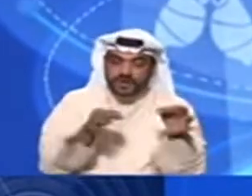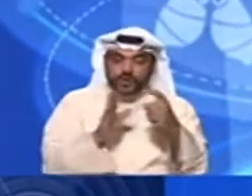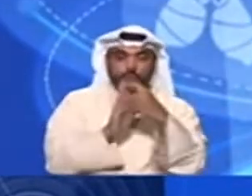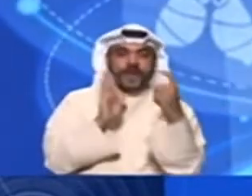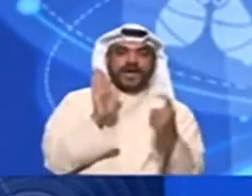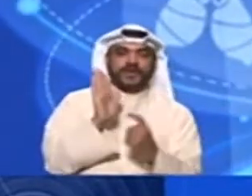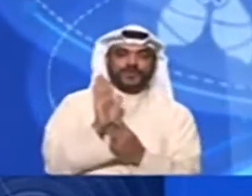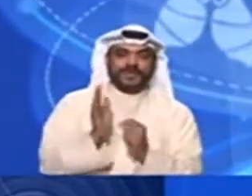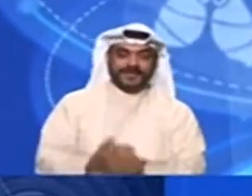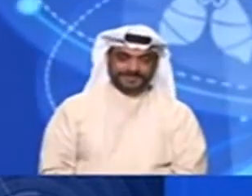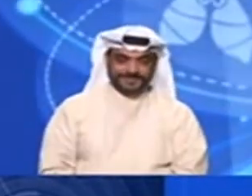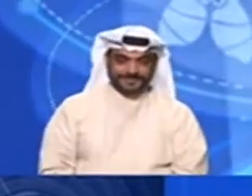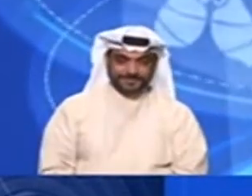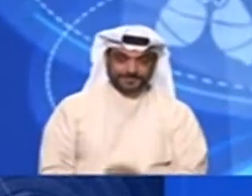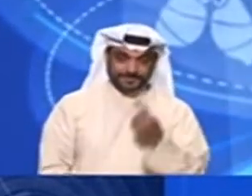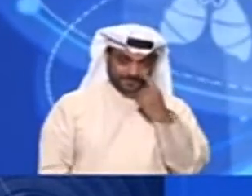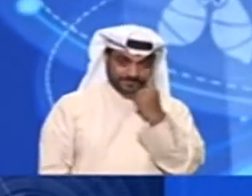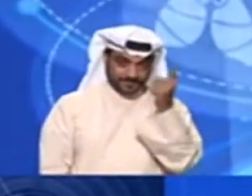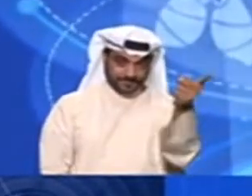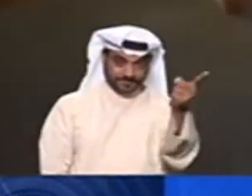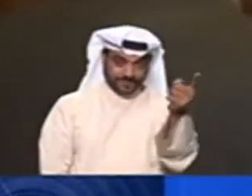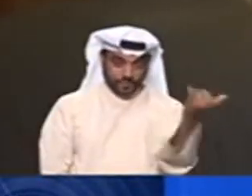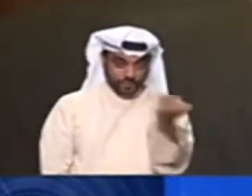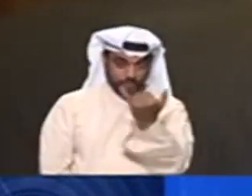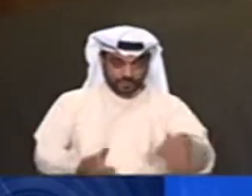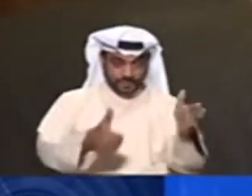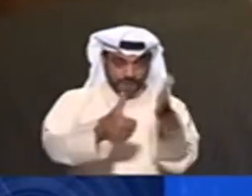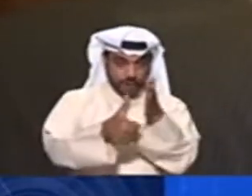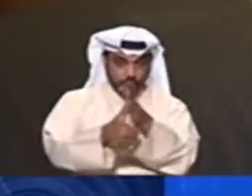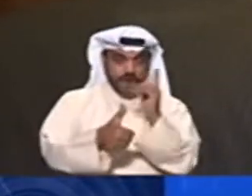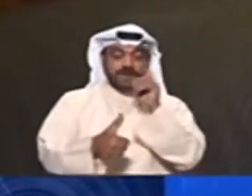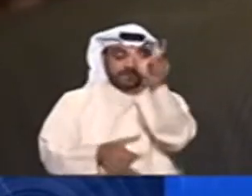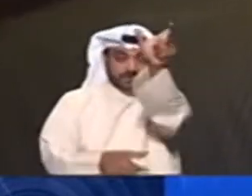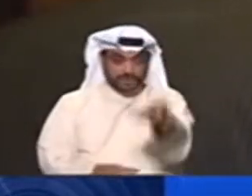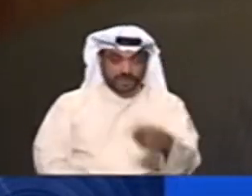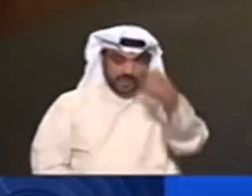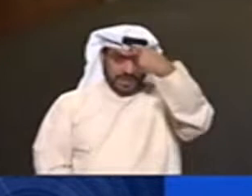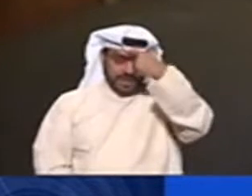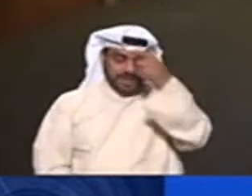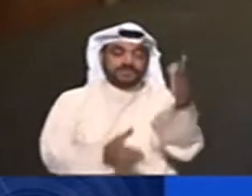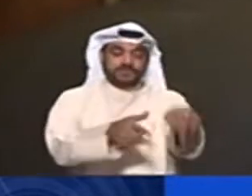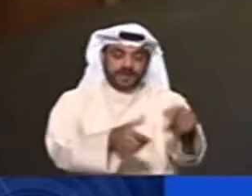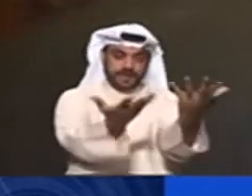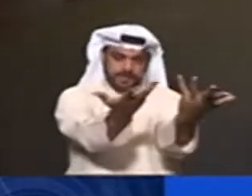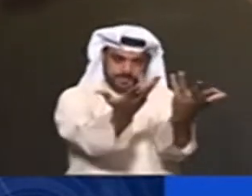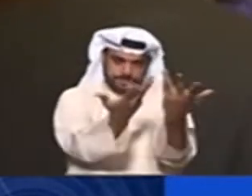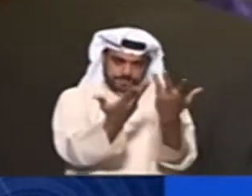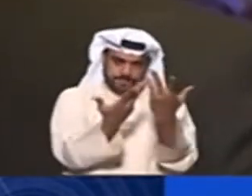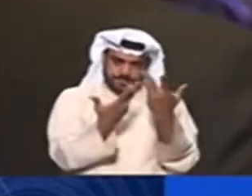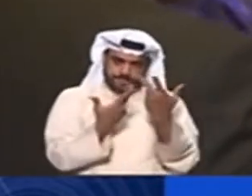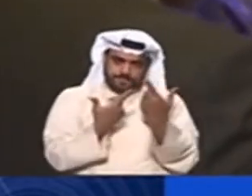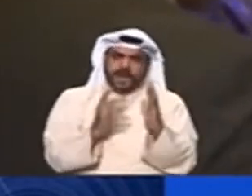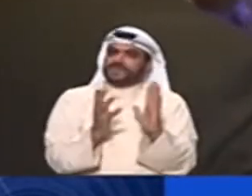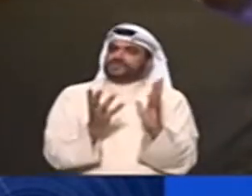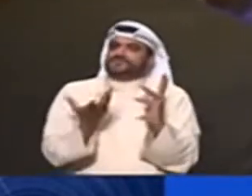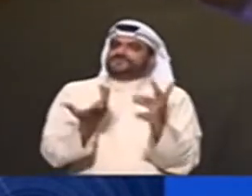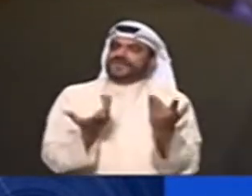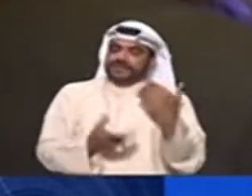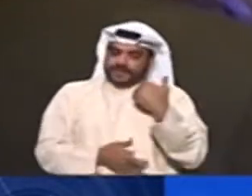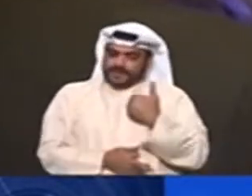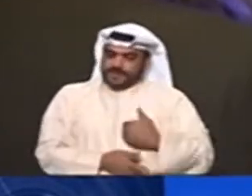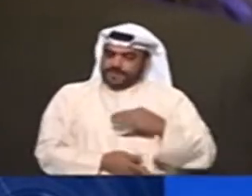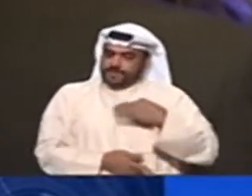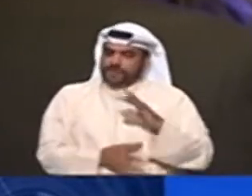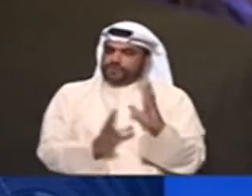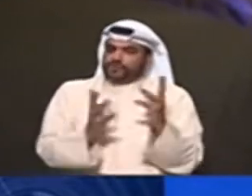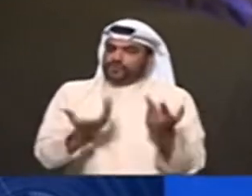والقانونية. فهي في الأساس الأول للاستماع للسادة من متلقي الرعاية الطبية، وكل